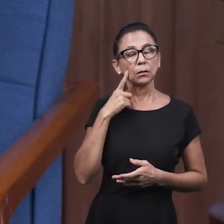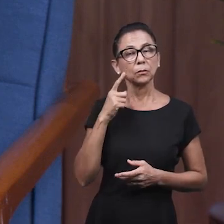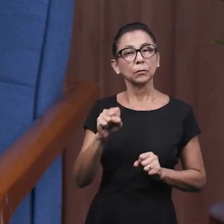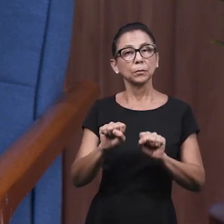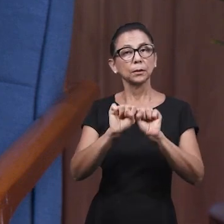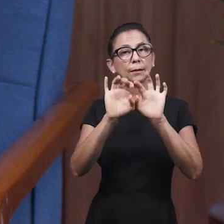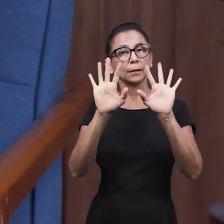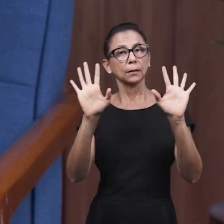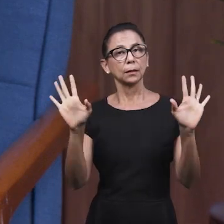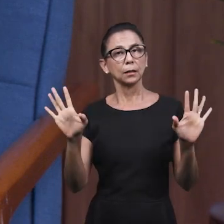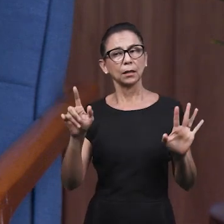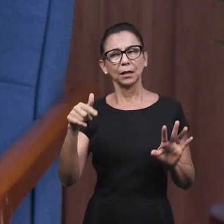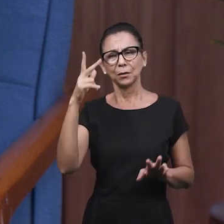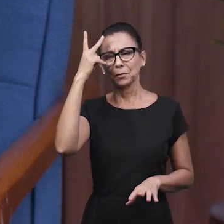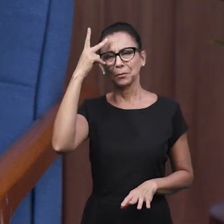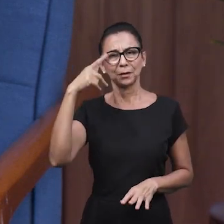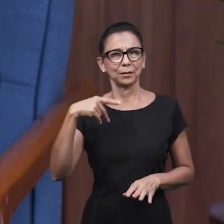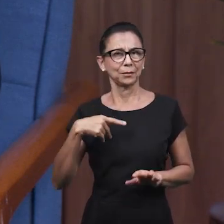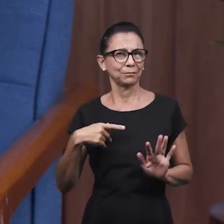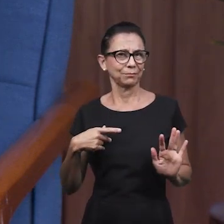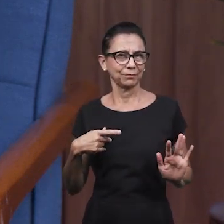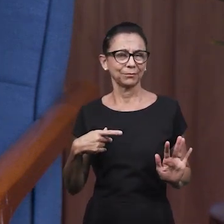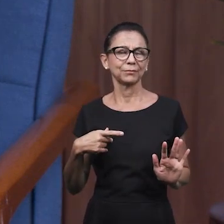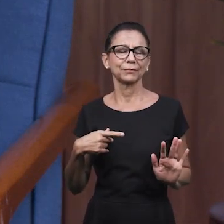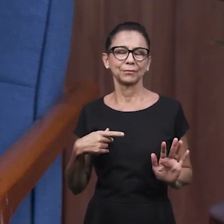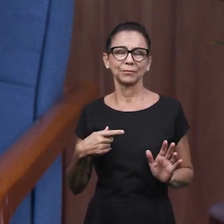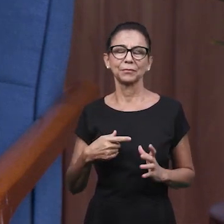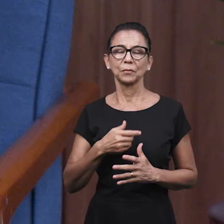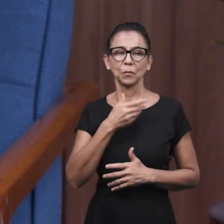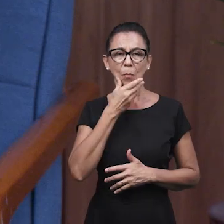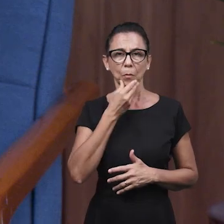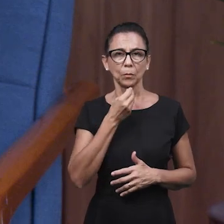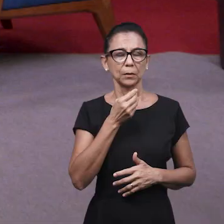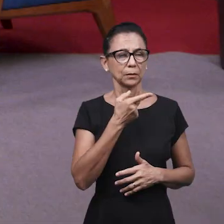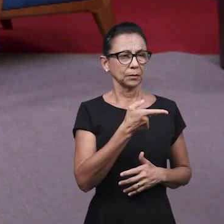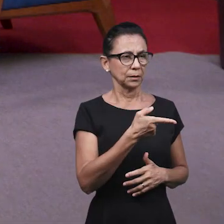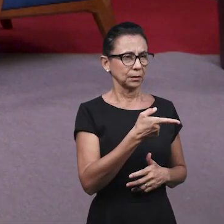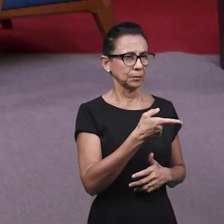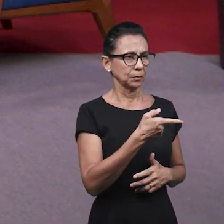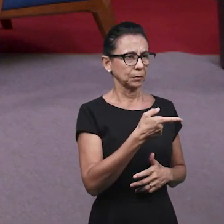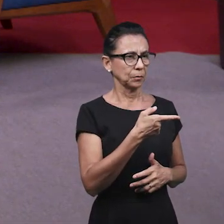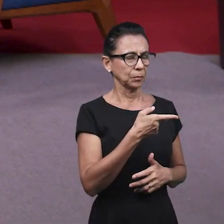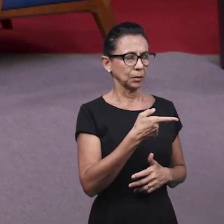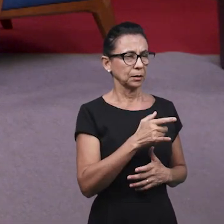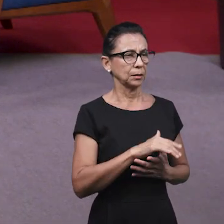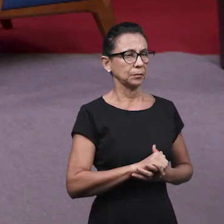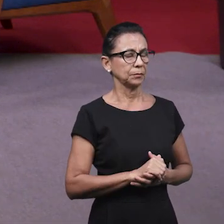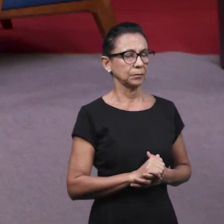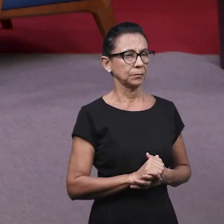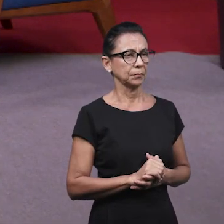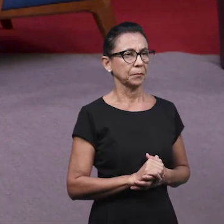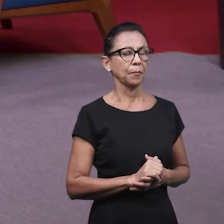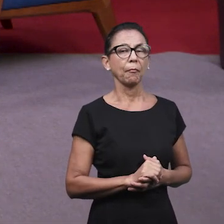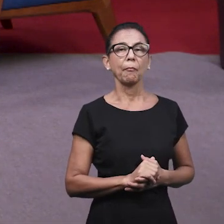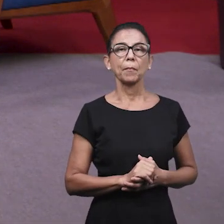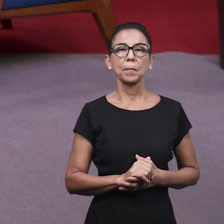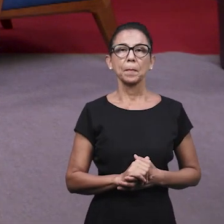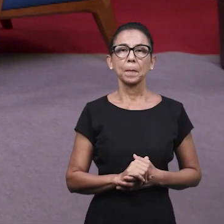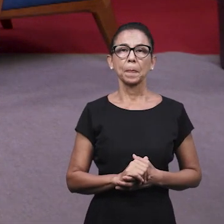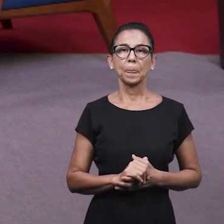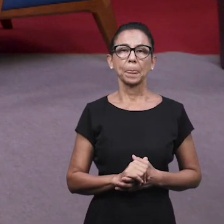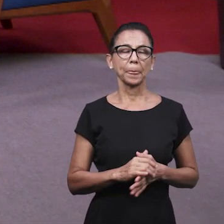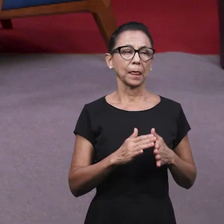Jésus était dans la condition d'homme. J'aimerais que vous puissiez parler un peu sur ça. Il est